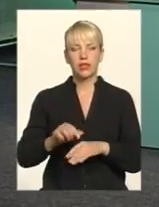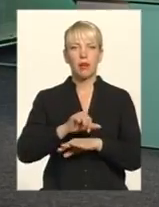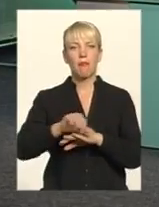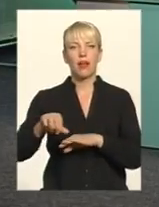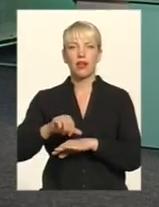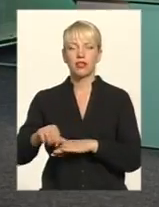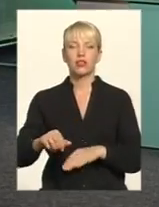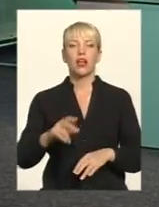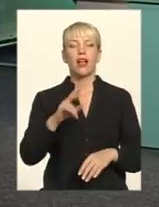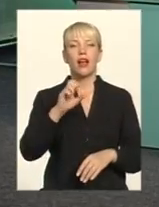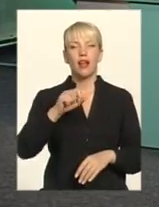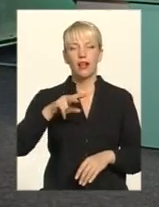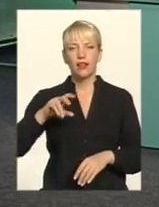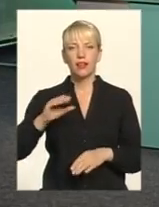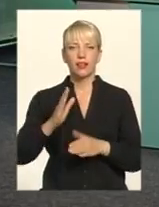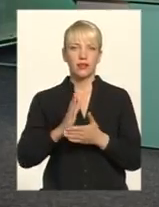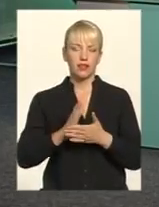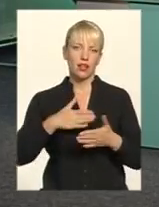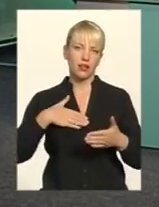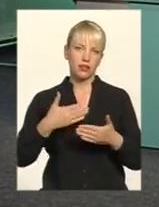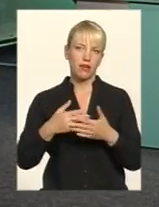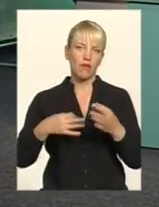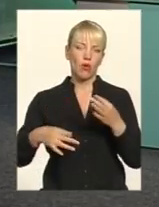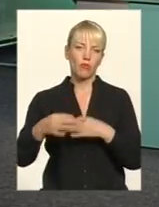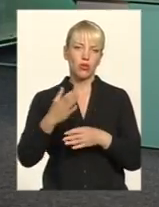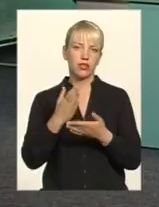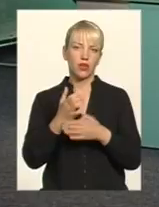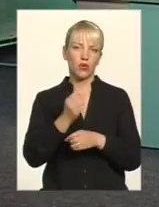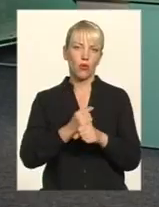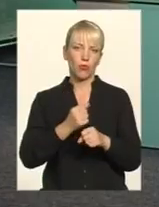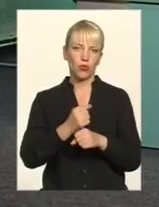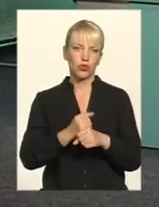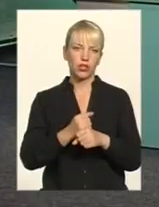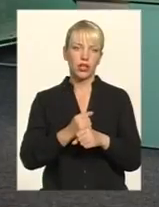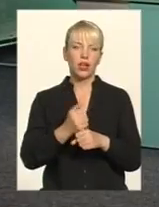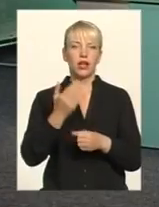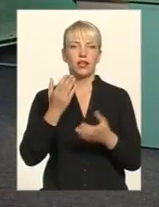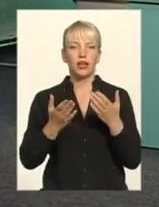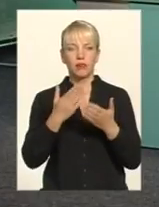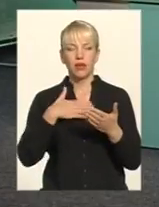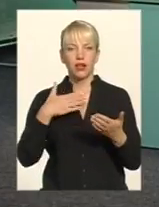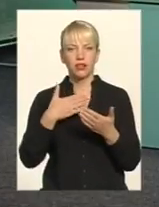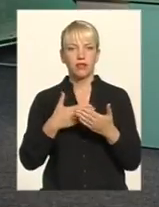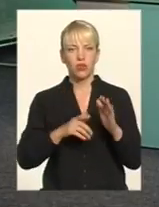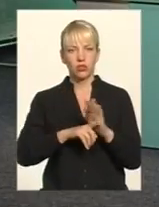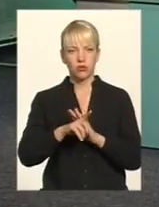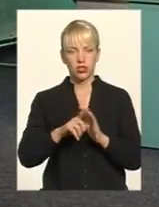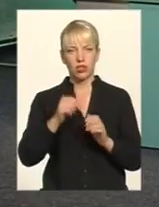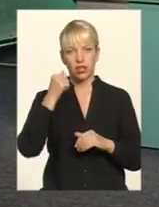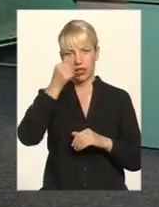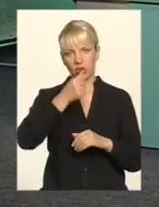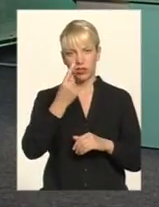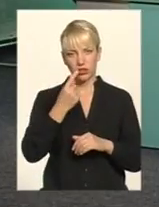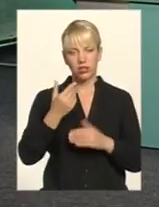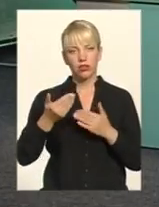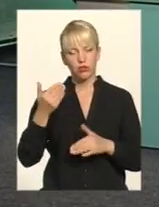йде робота, йде активне обговорення. Іван Ярославович сказав правильно, що, можливо, якби активніше розпочали були рік тому, простіше було зараз.